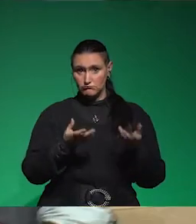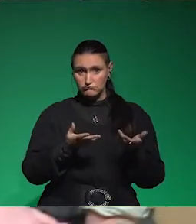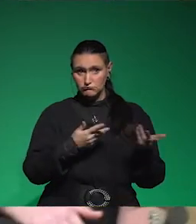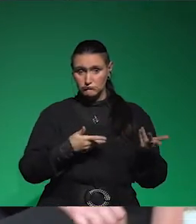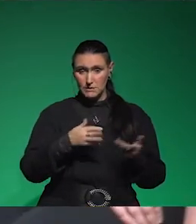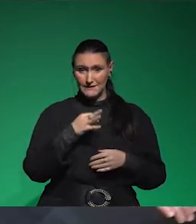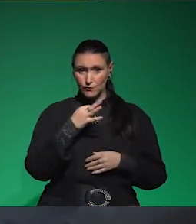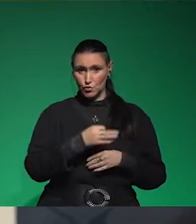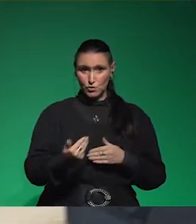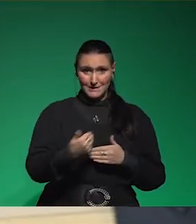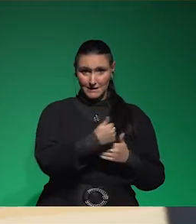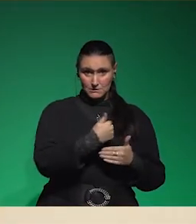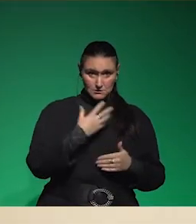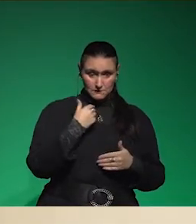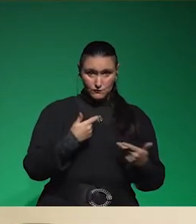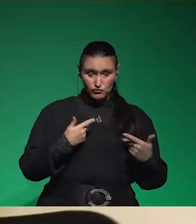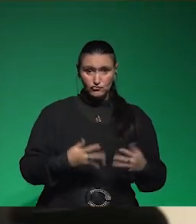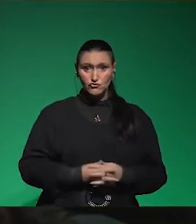Gäste.